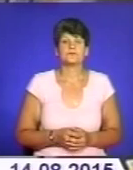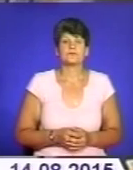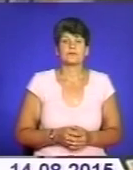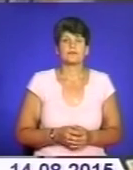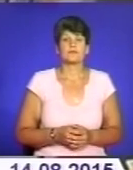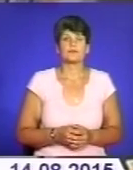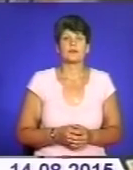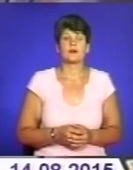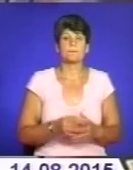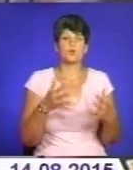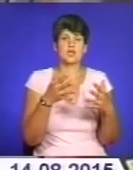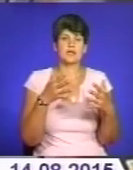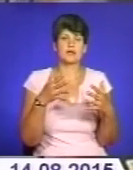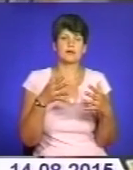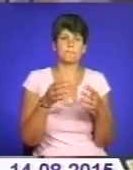Боєприпаси ще є,